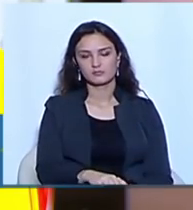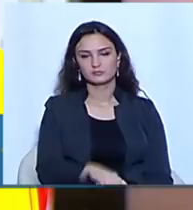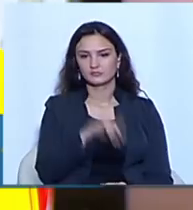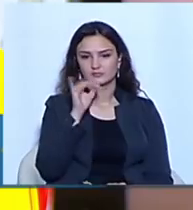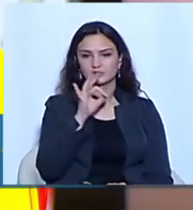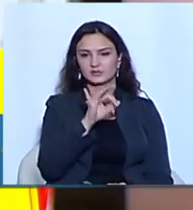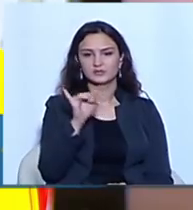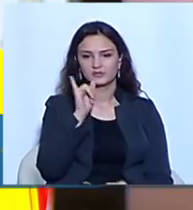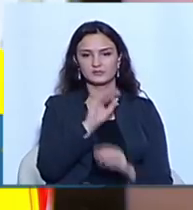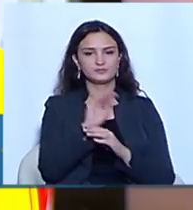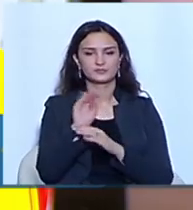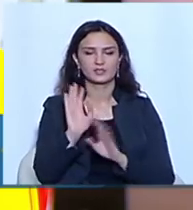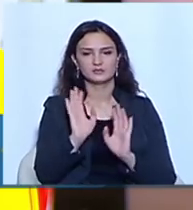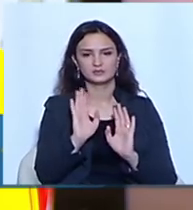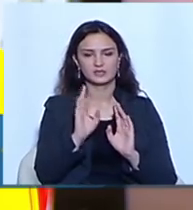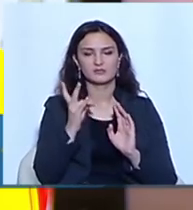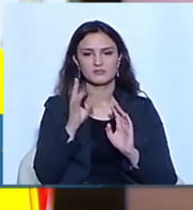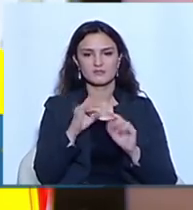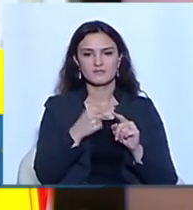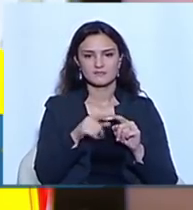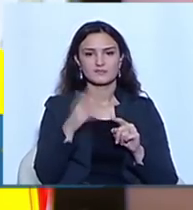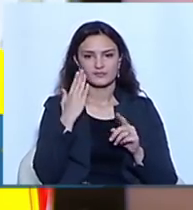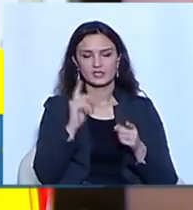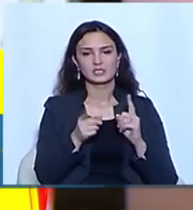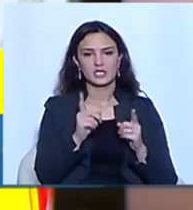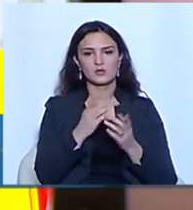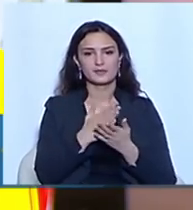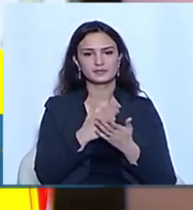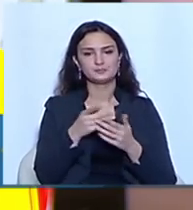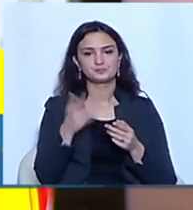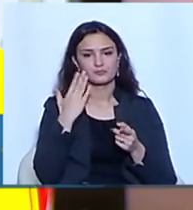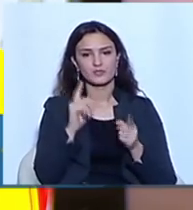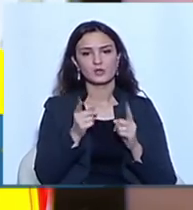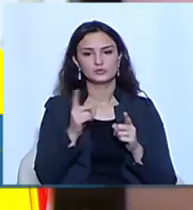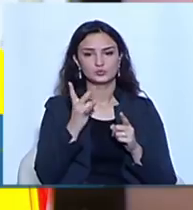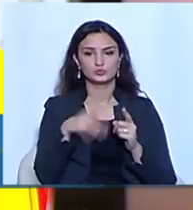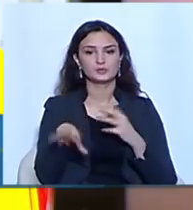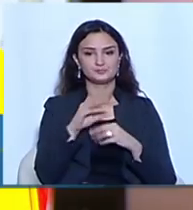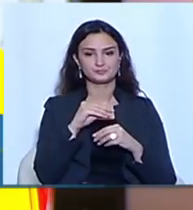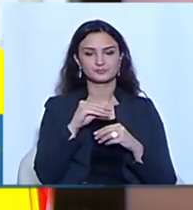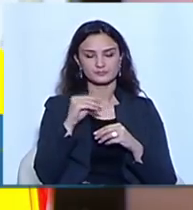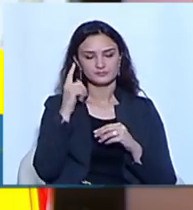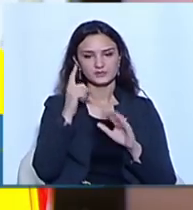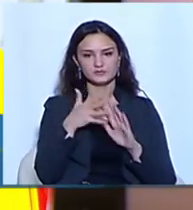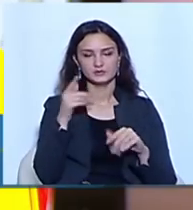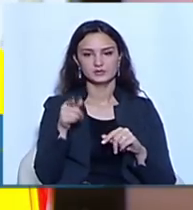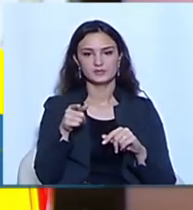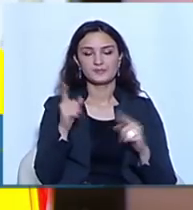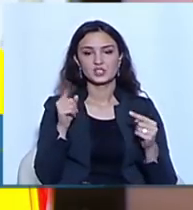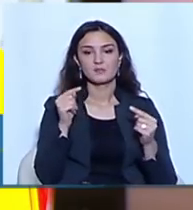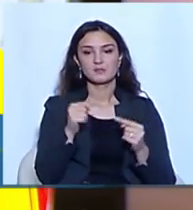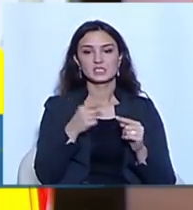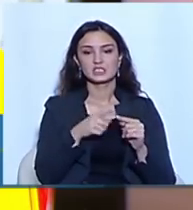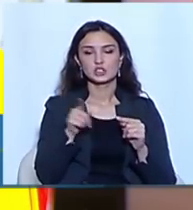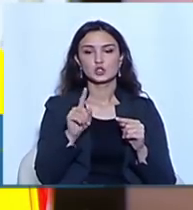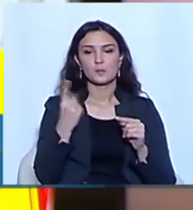ვერავის ვერ განვიკითხავ, ბუნებრივია, მაგრამ ეს არის რეალობა და ამ რეალობას ჩვენ თვალი უნდა გავუსწოროთ. შესაბამისად